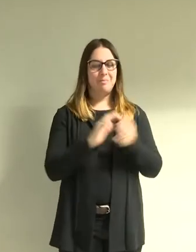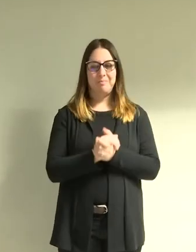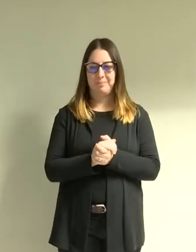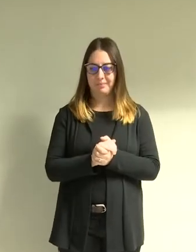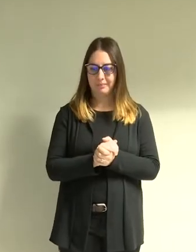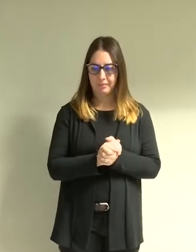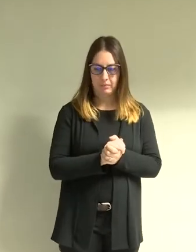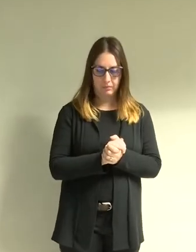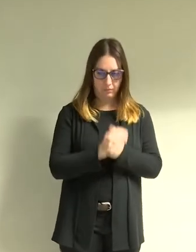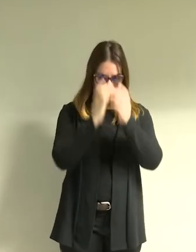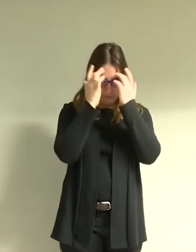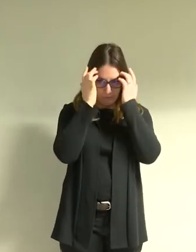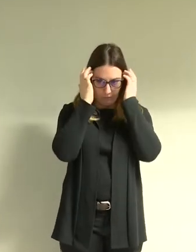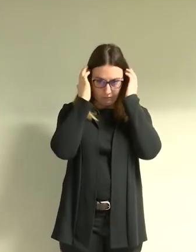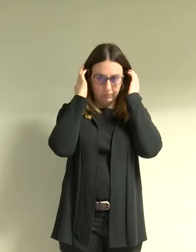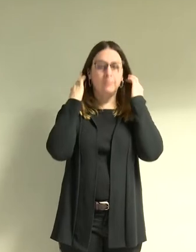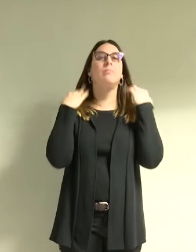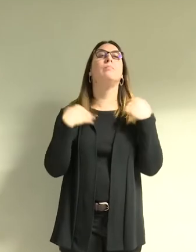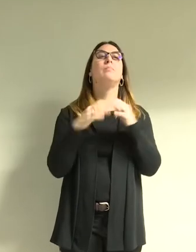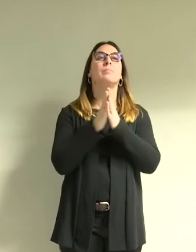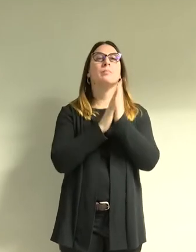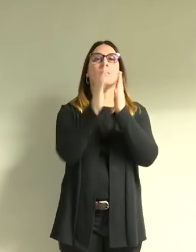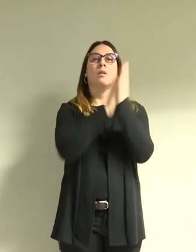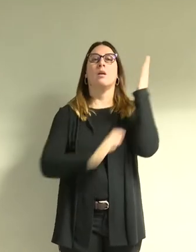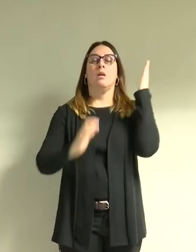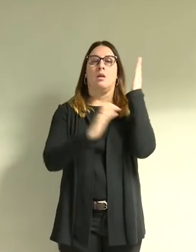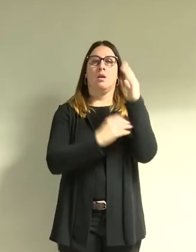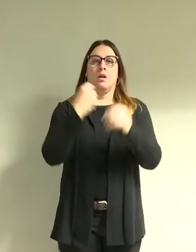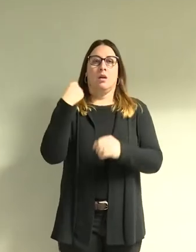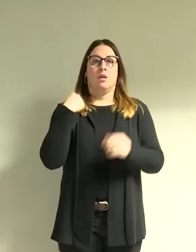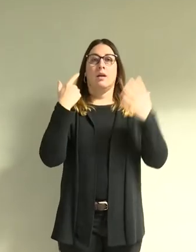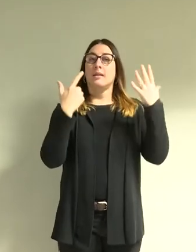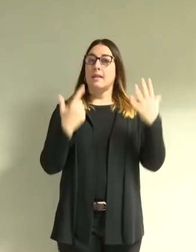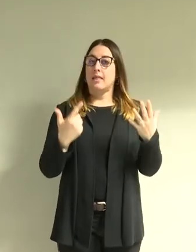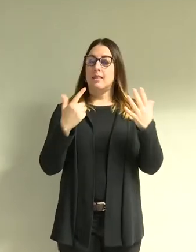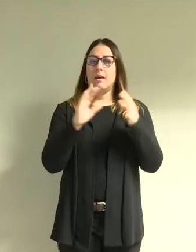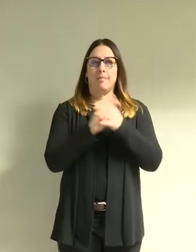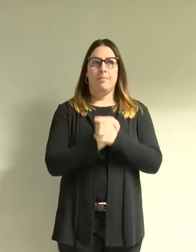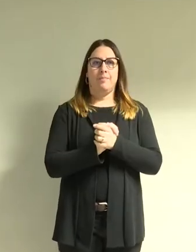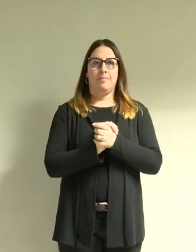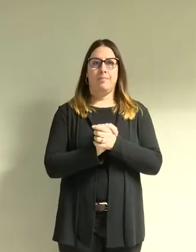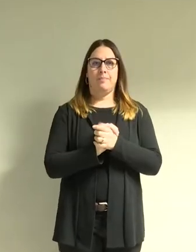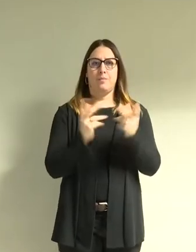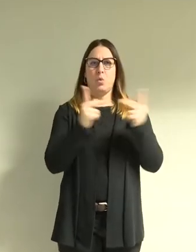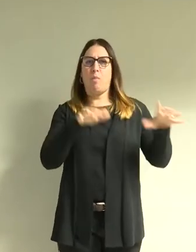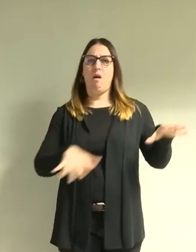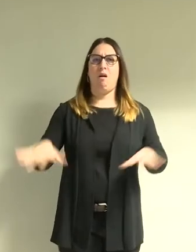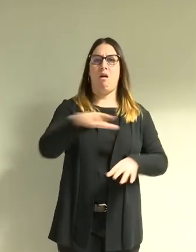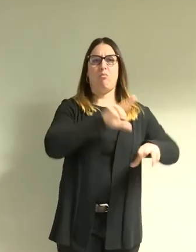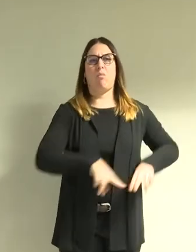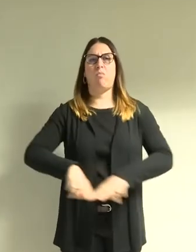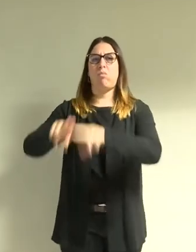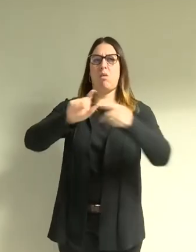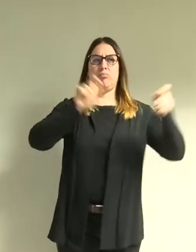nous avons maintenant la délibération numéro 7 sur le réaménagement urbain et notamment